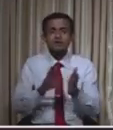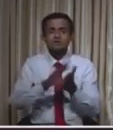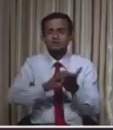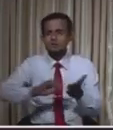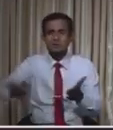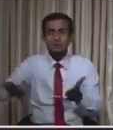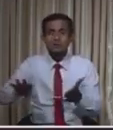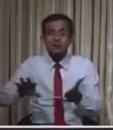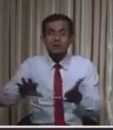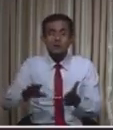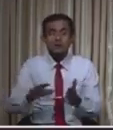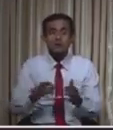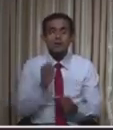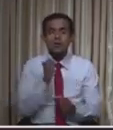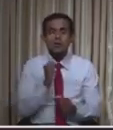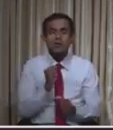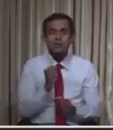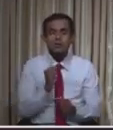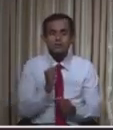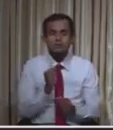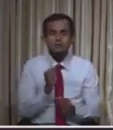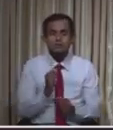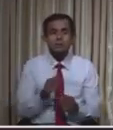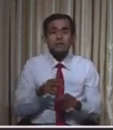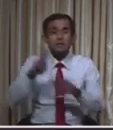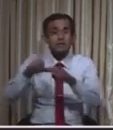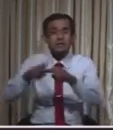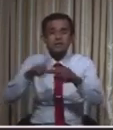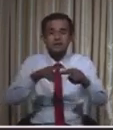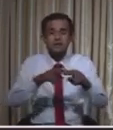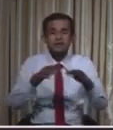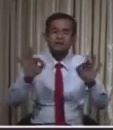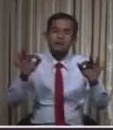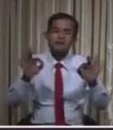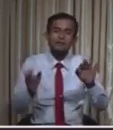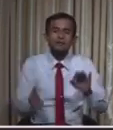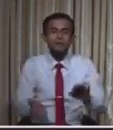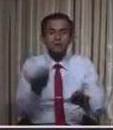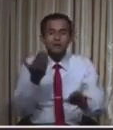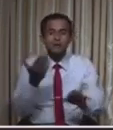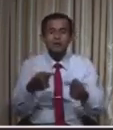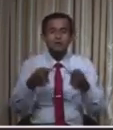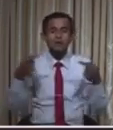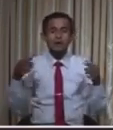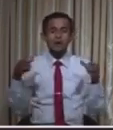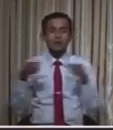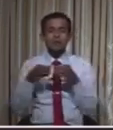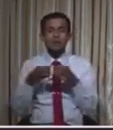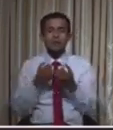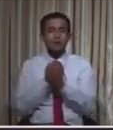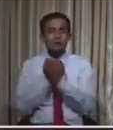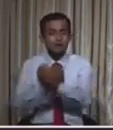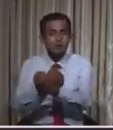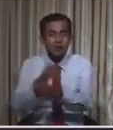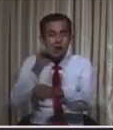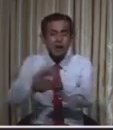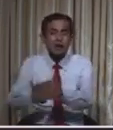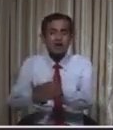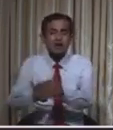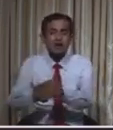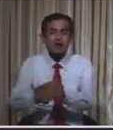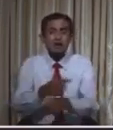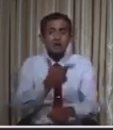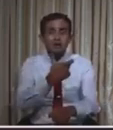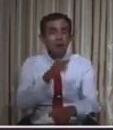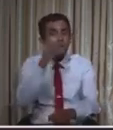කරගන්න ආකාර ගැන එතකොට හිතවතුන් නිදහස් වීම විරුද්ධ පාක්ෂිකයින් හිරේම් එතකොට ආයුධ